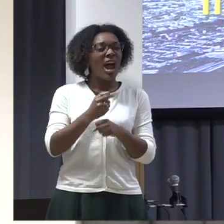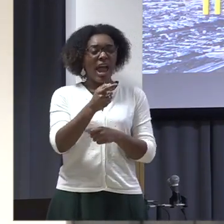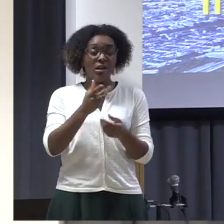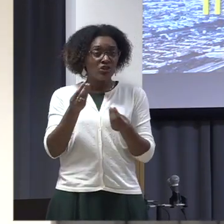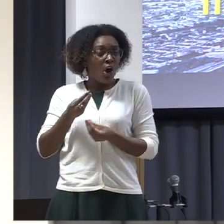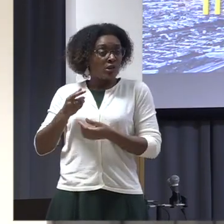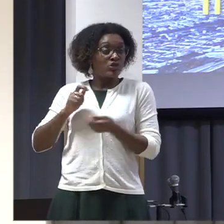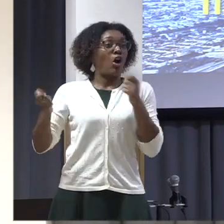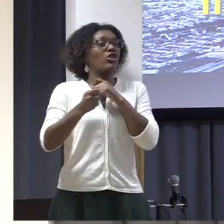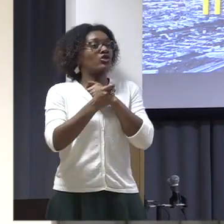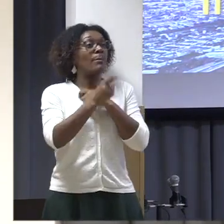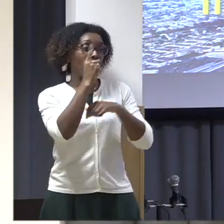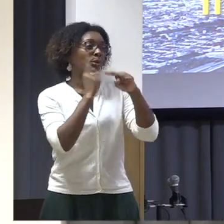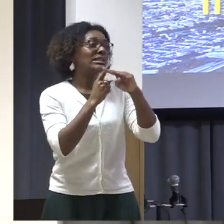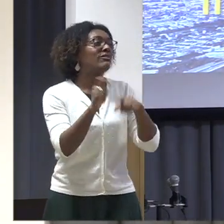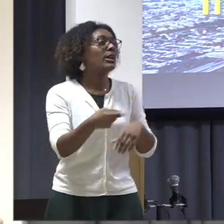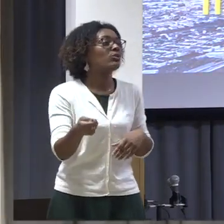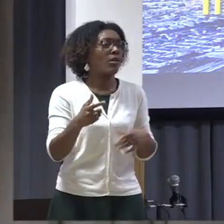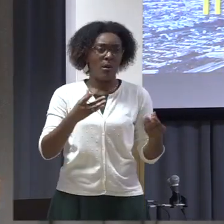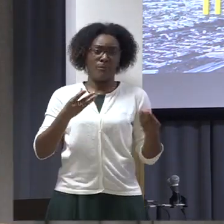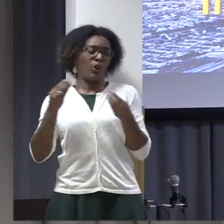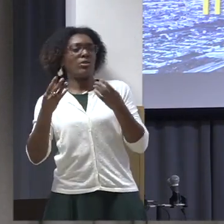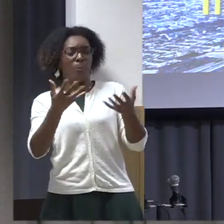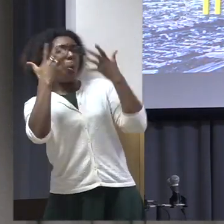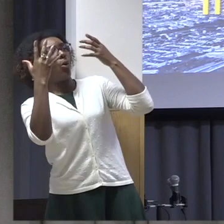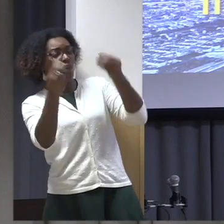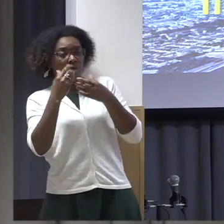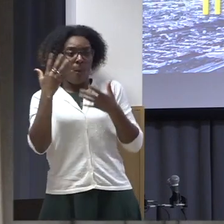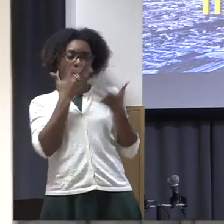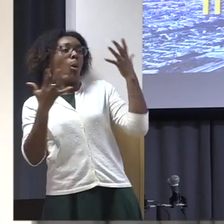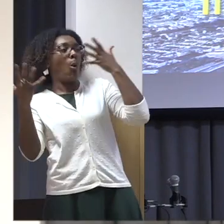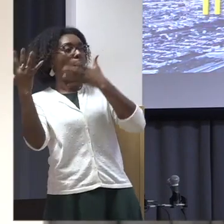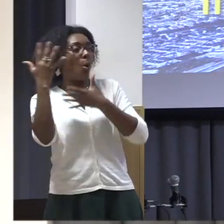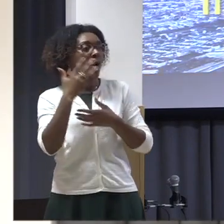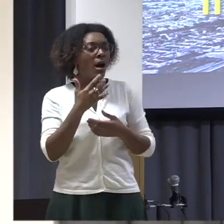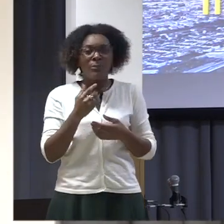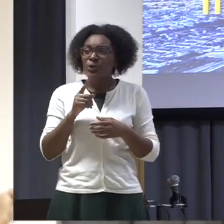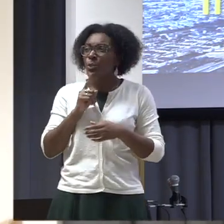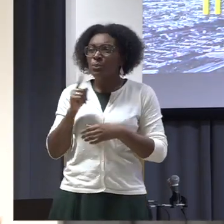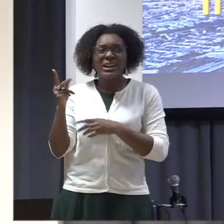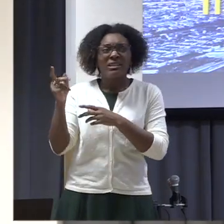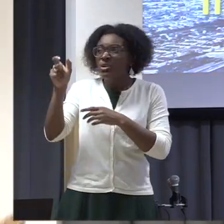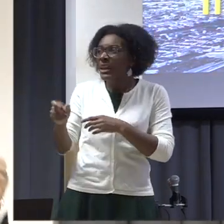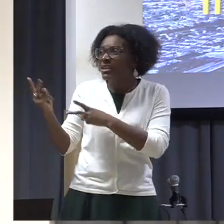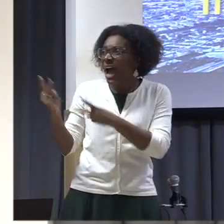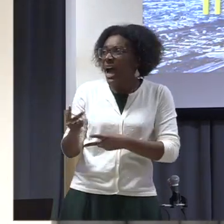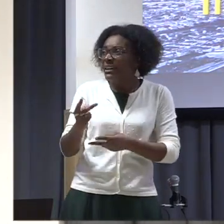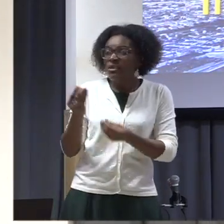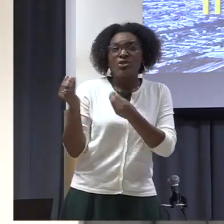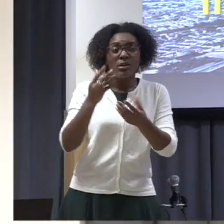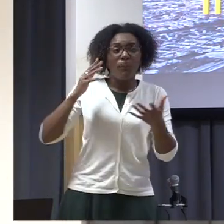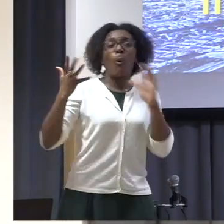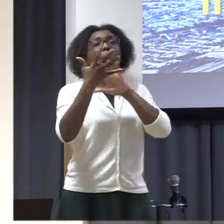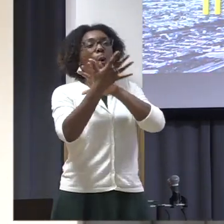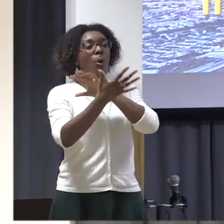bouleverse les choses et puis qu'il est arrivé à cet endroit il a bouleversé ce qui existait pas c'est ça